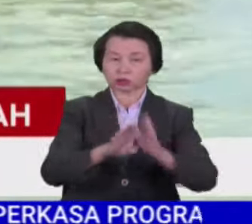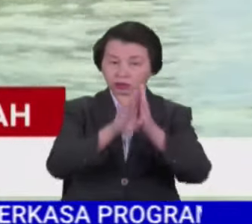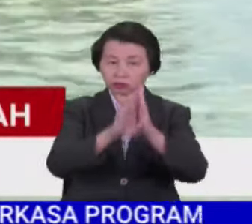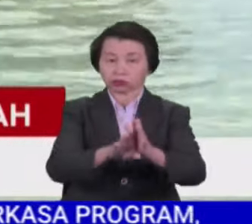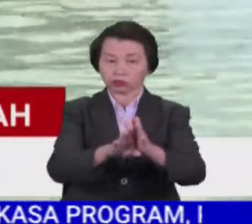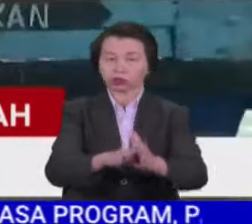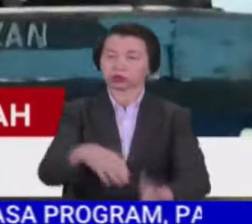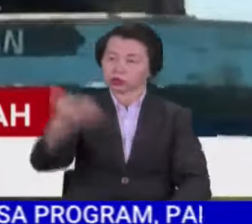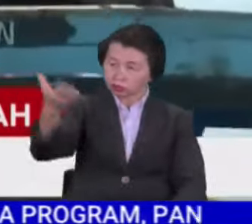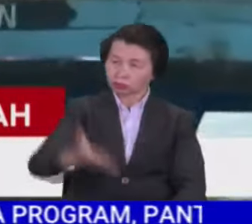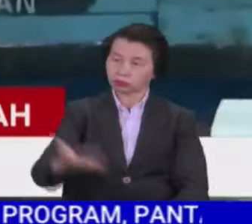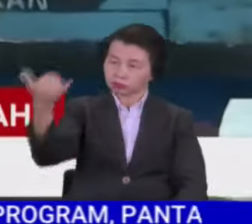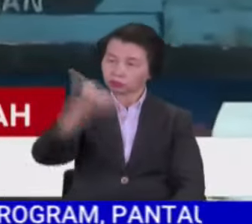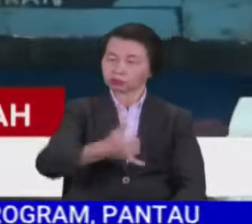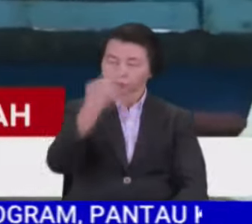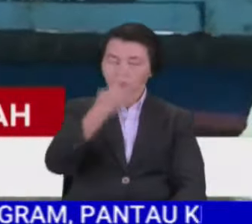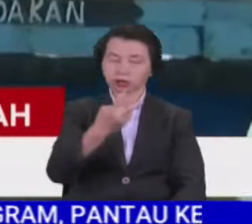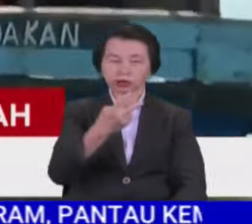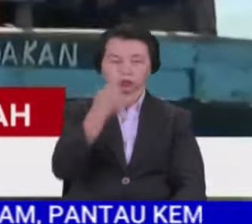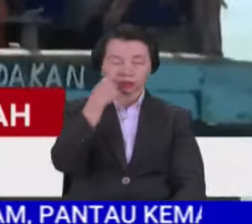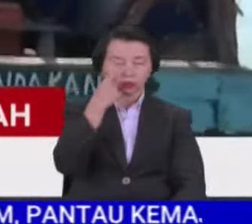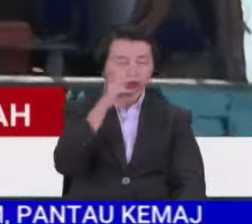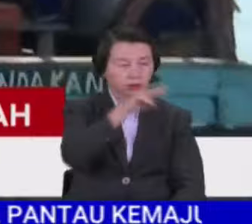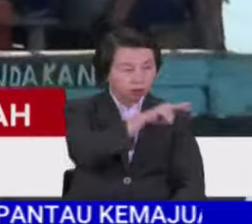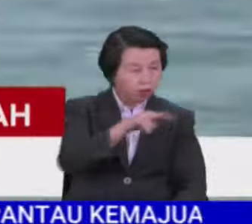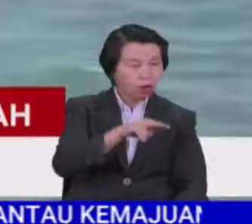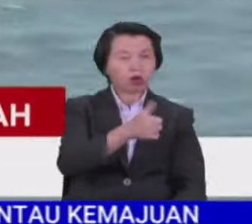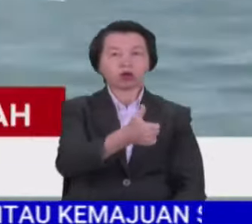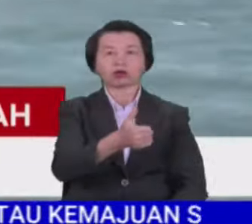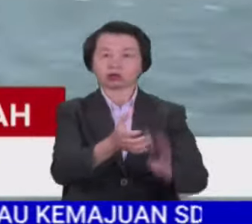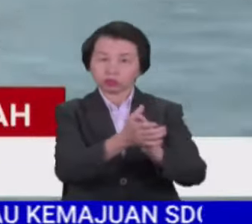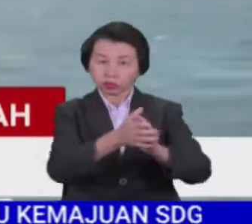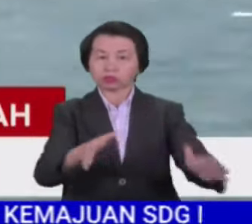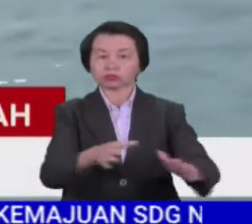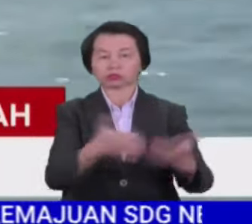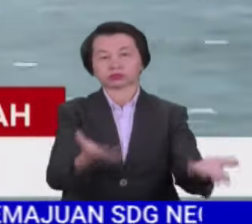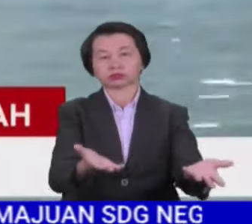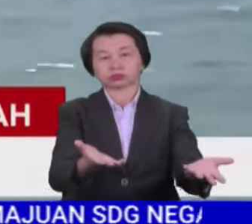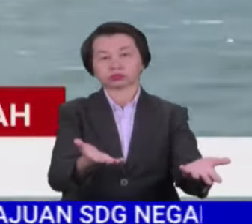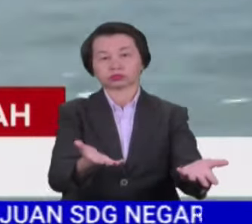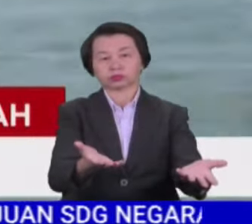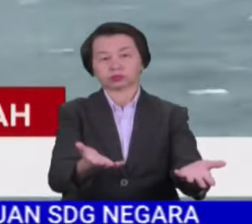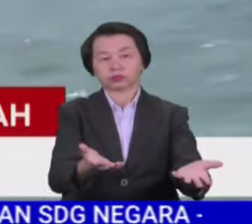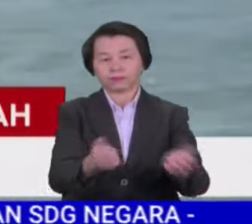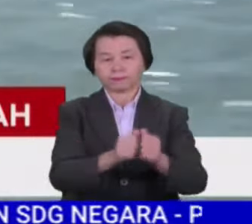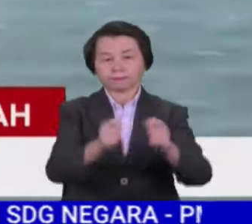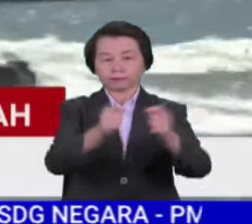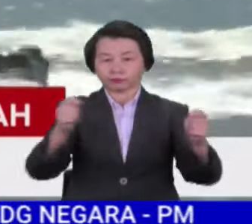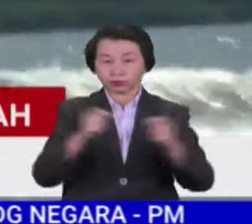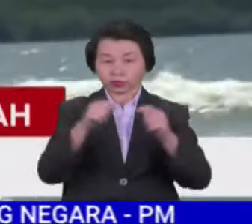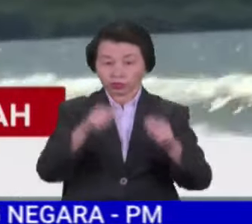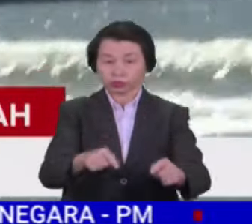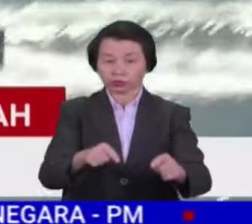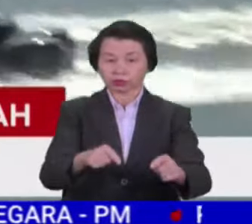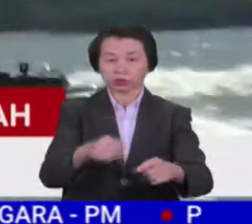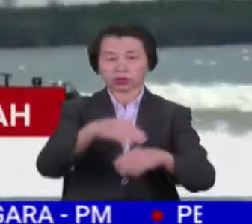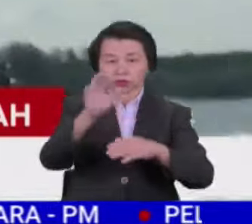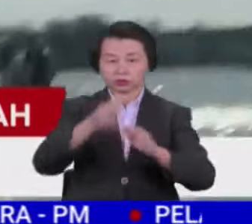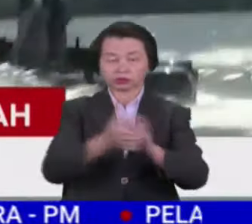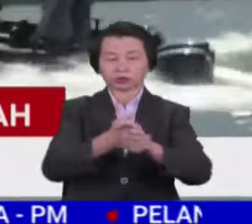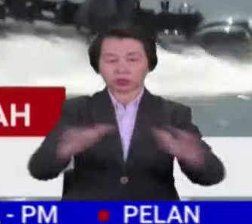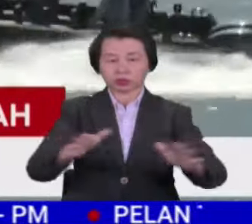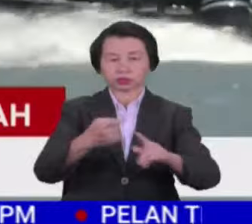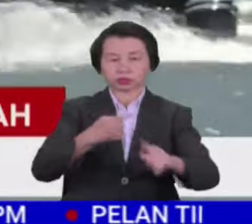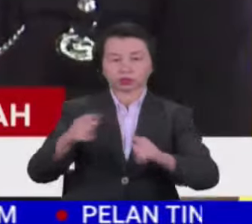pemutihan Villa datang ke sini dengan mata dan telinga bahwa tempat ini tempat yang lebih